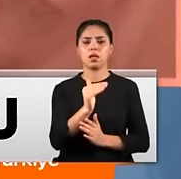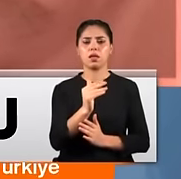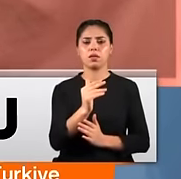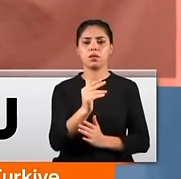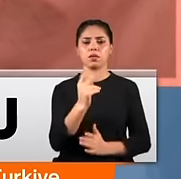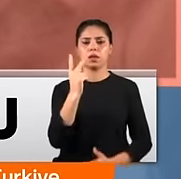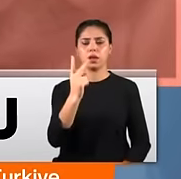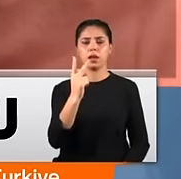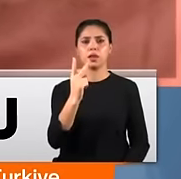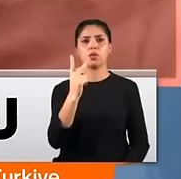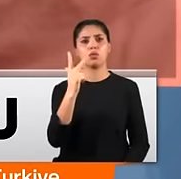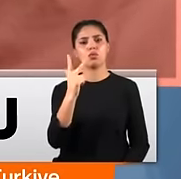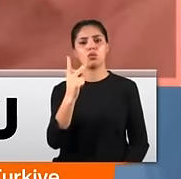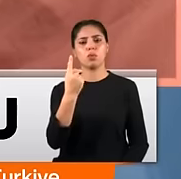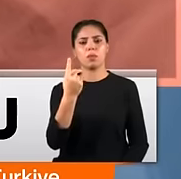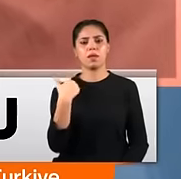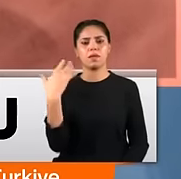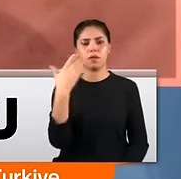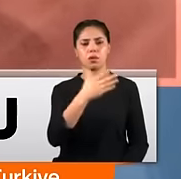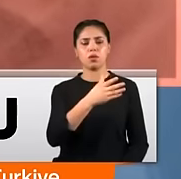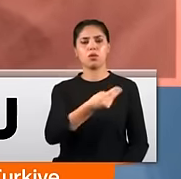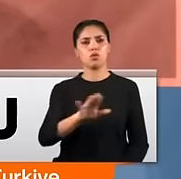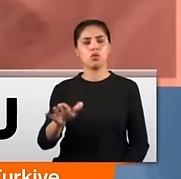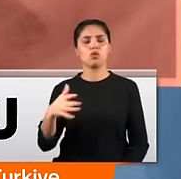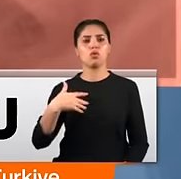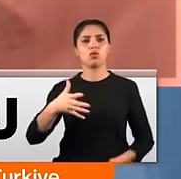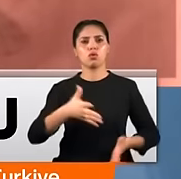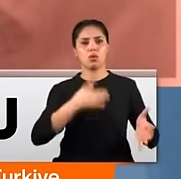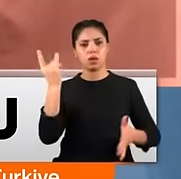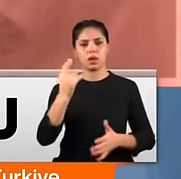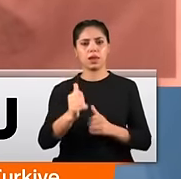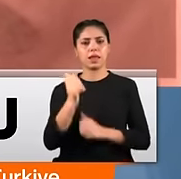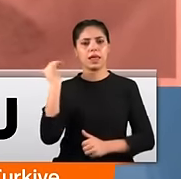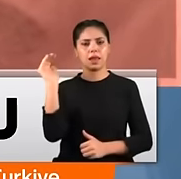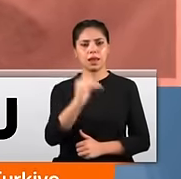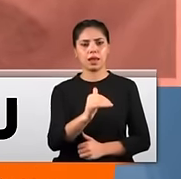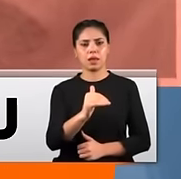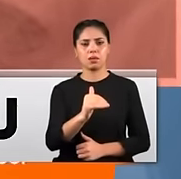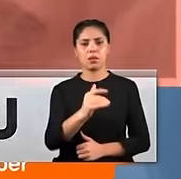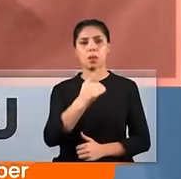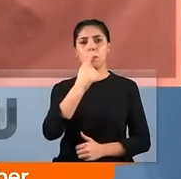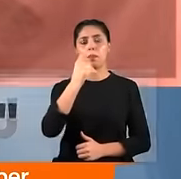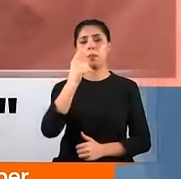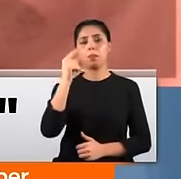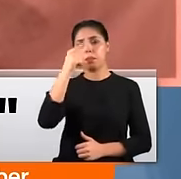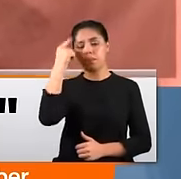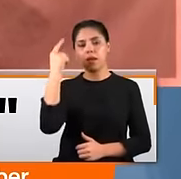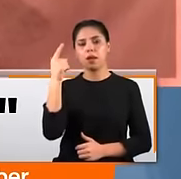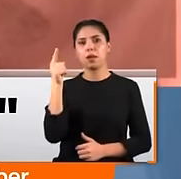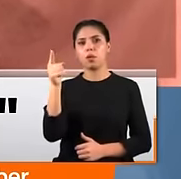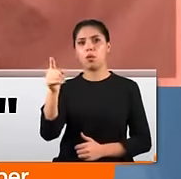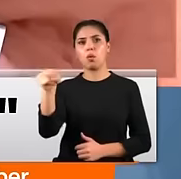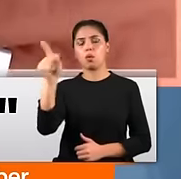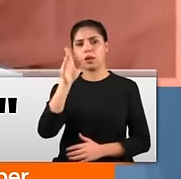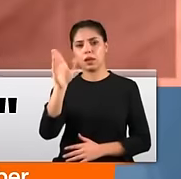3 günde bir götürüyordu. Ben çocuklarımı alıyordum, çarşıya falan gezdiriyordum, şey yapıyordum, akşama geri dönüyordum. Nuriye'cim, belki diğerlerine gittin ama ikizlerle ayrı